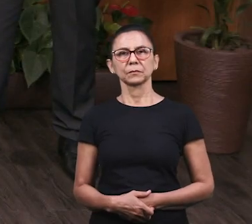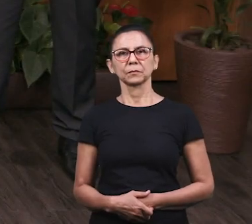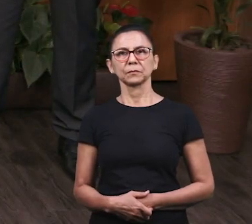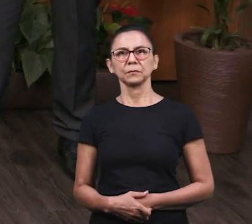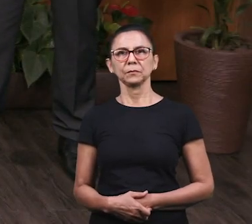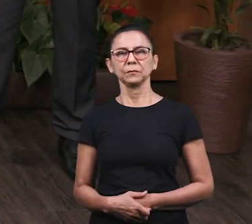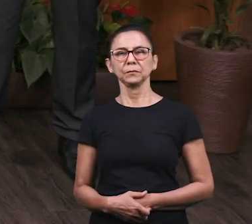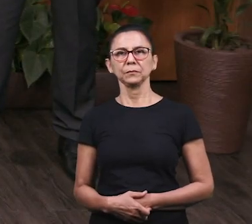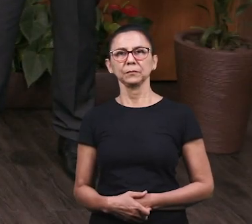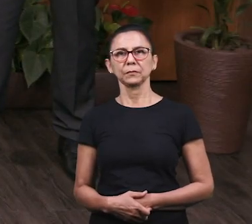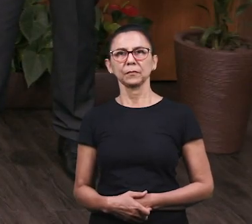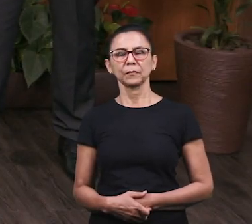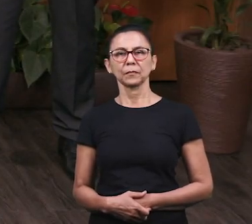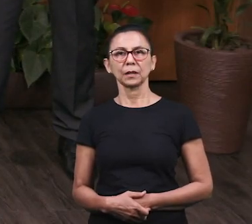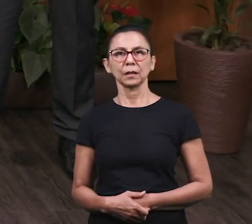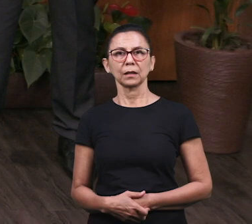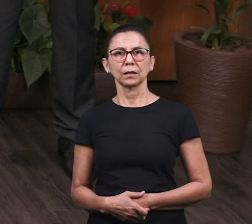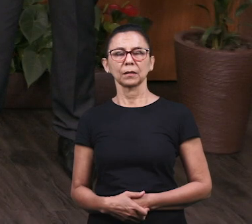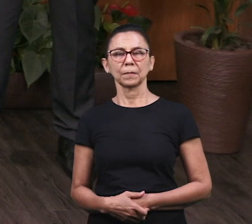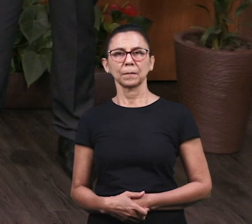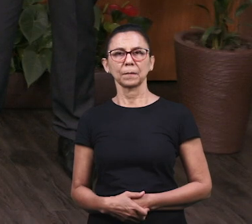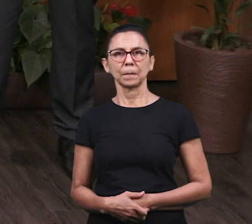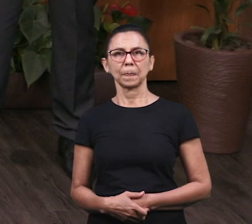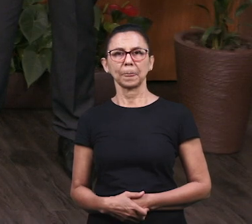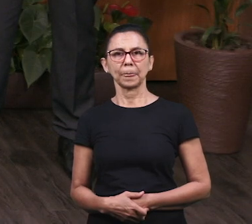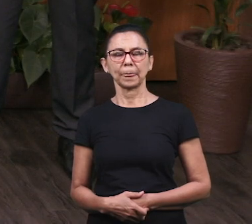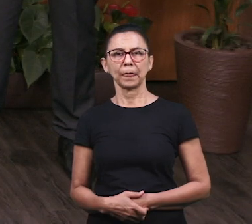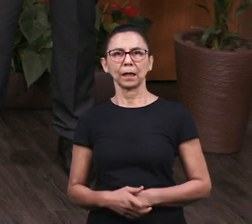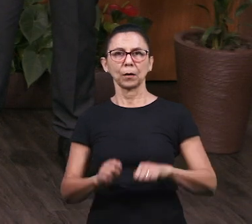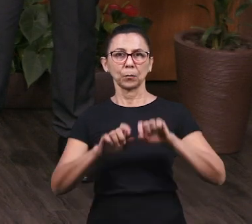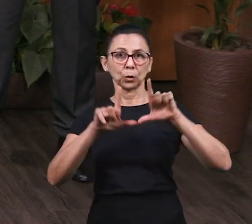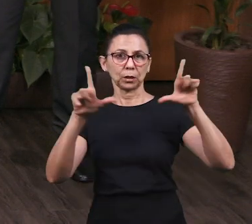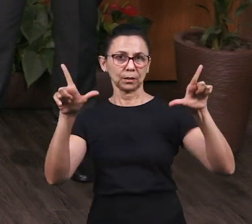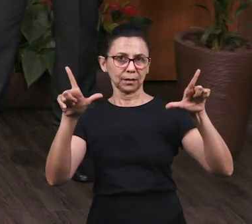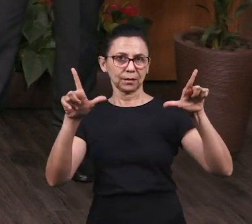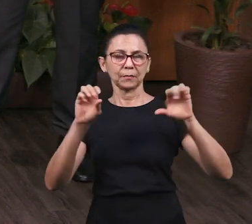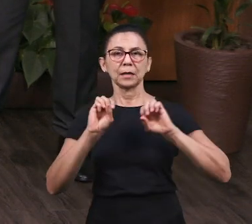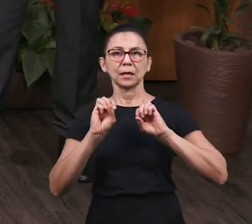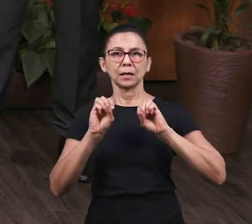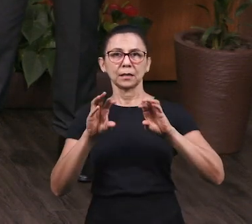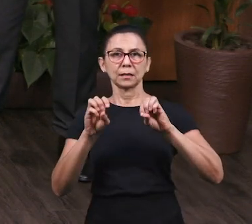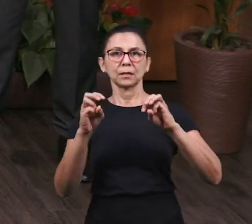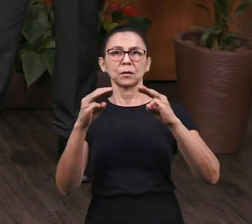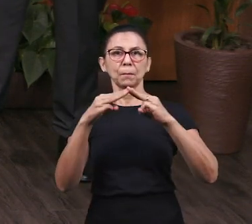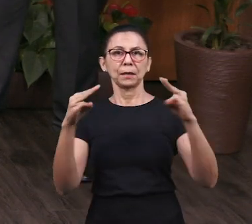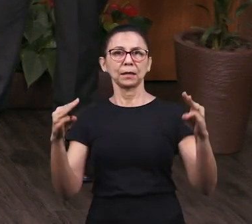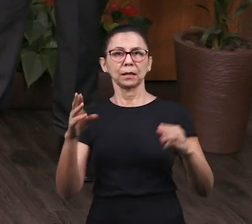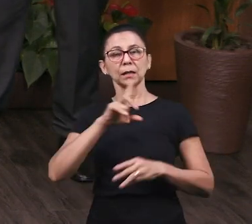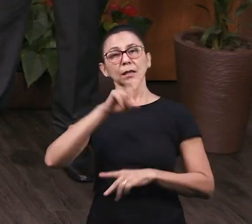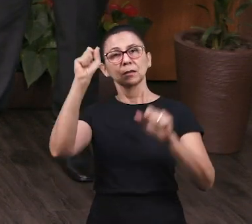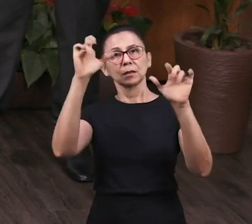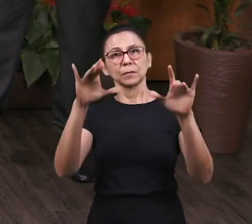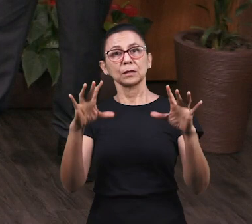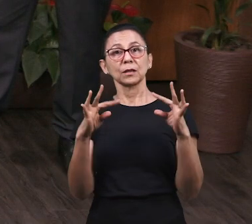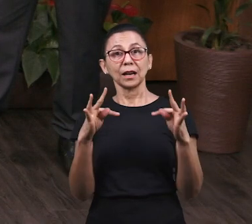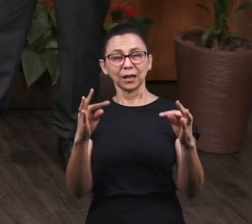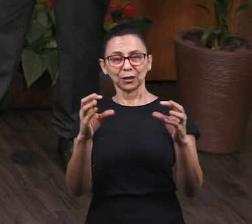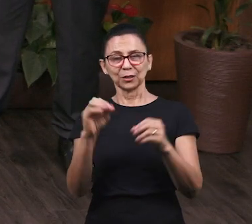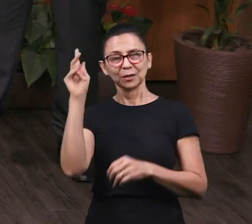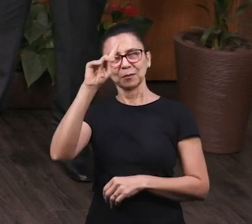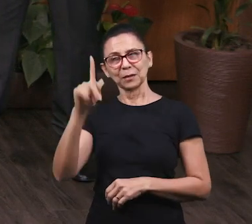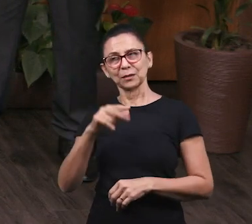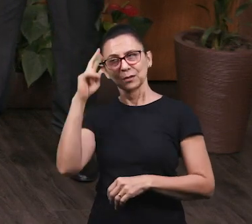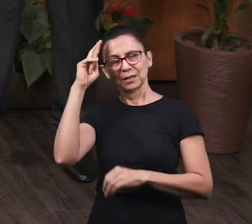Ça, c'est le tableau Leçons du Manaïm. Que Dieu bénisse à tous dans la paix du Seigneur.